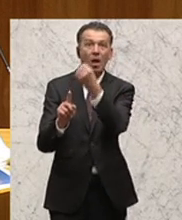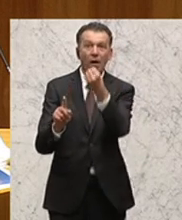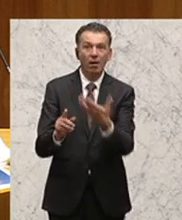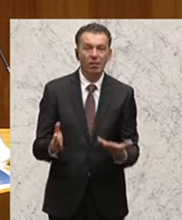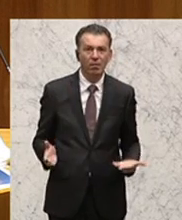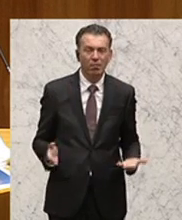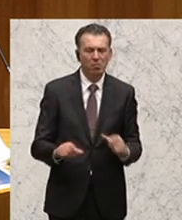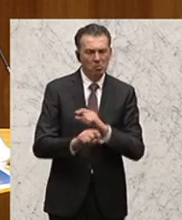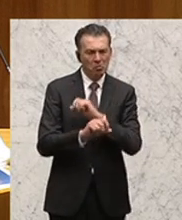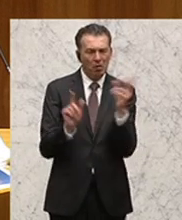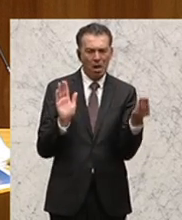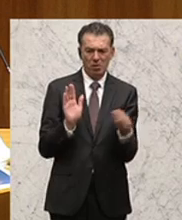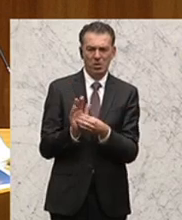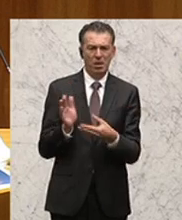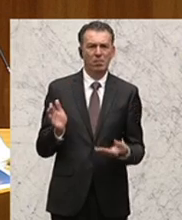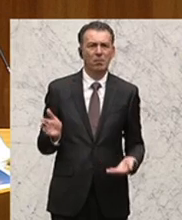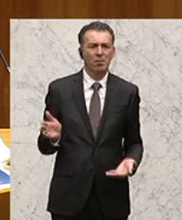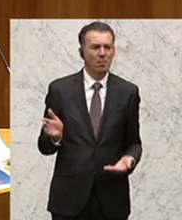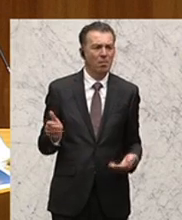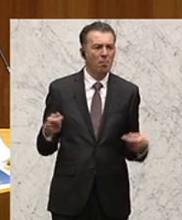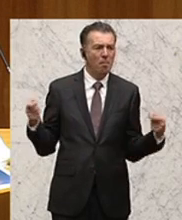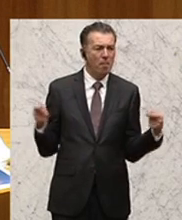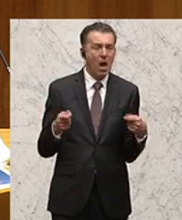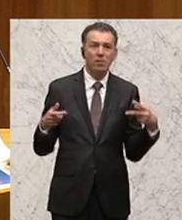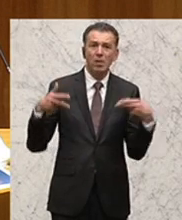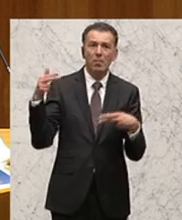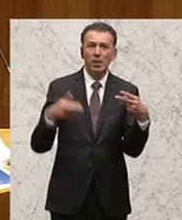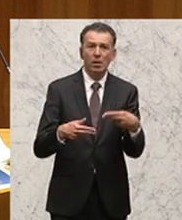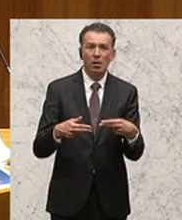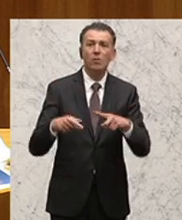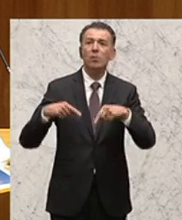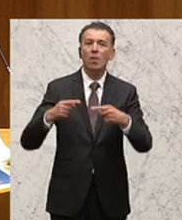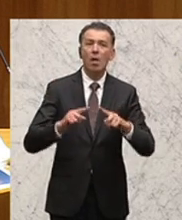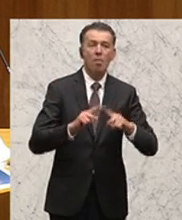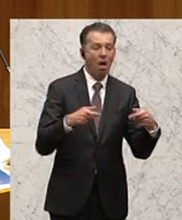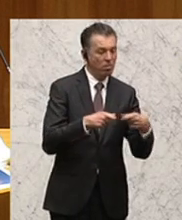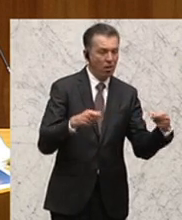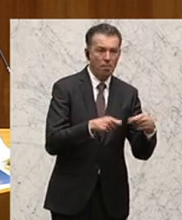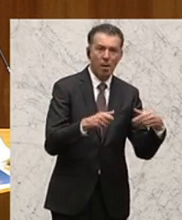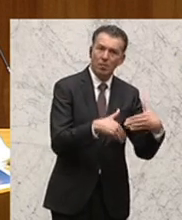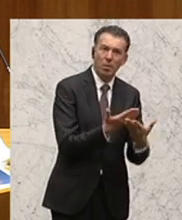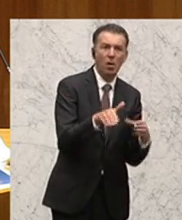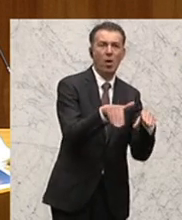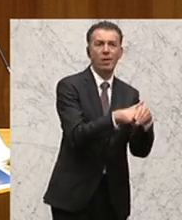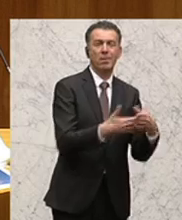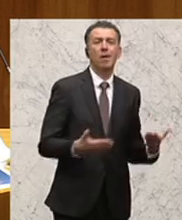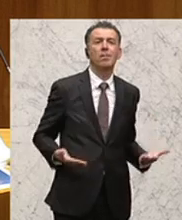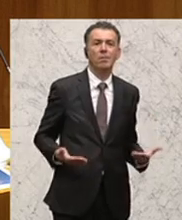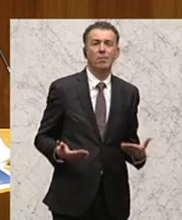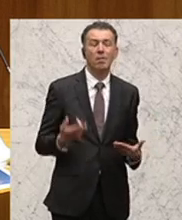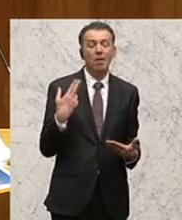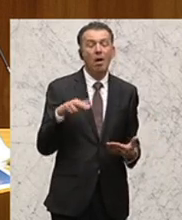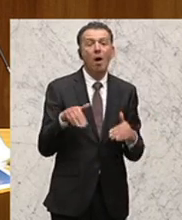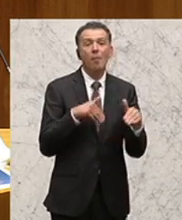Und zweitens wird ganz klar festgehalten, wenn Maßnahmen gekürzt werden, müssen andere Maßnahmen geschaffen werden. Und ich frage Sie, Herr Minister,